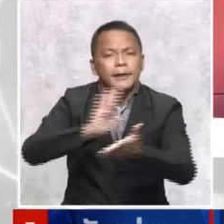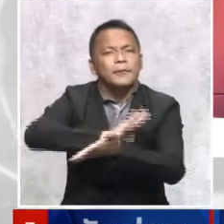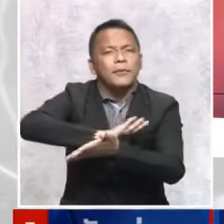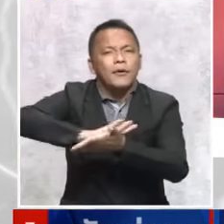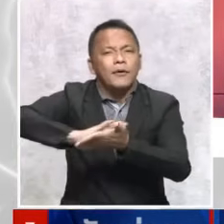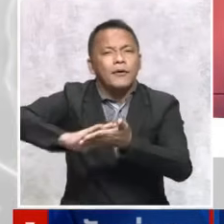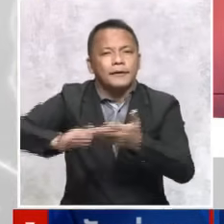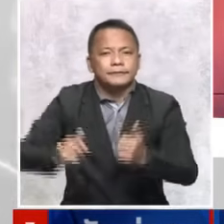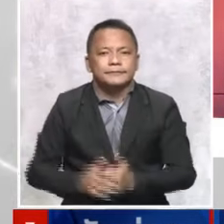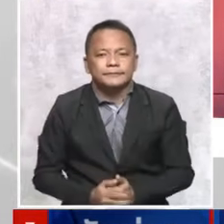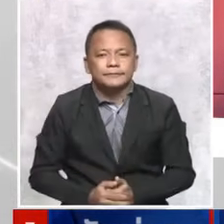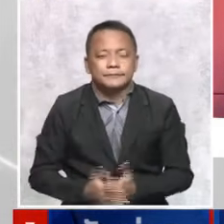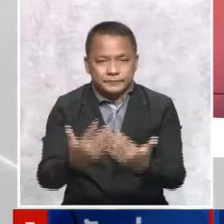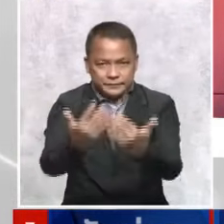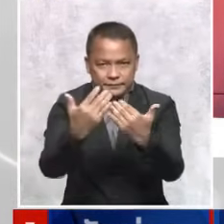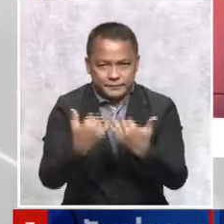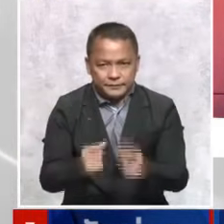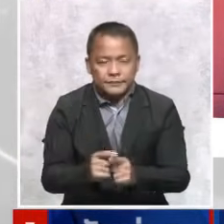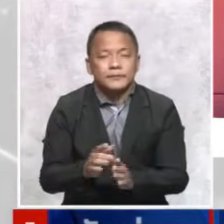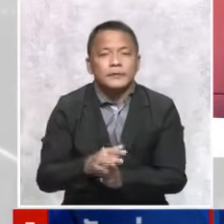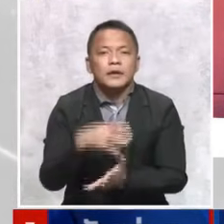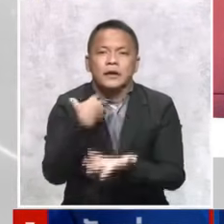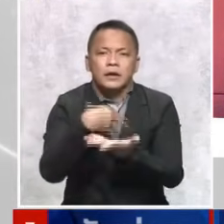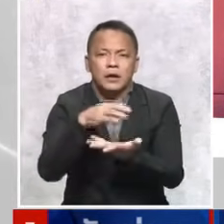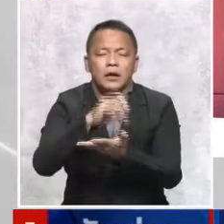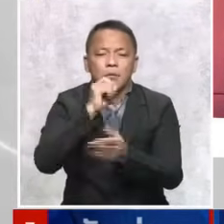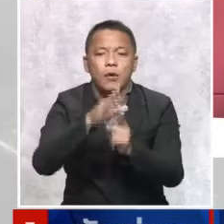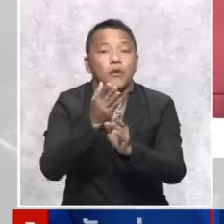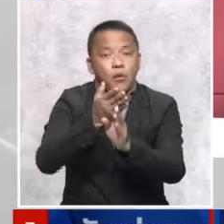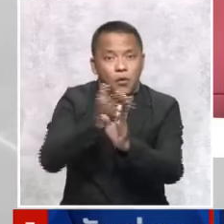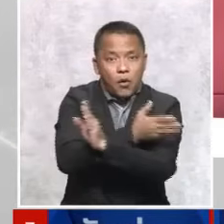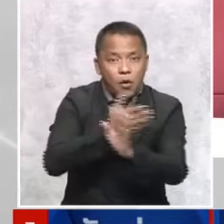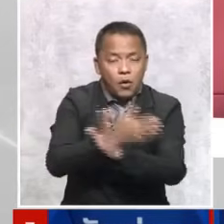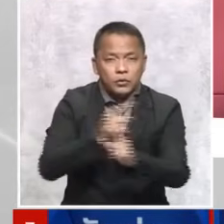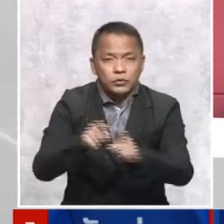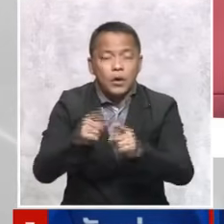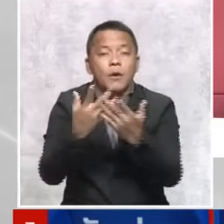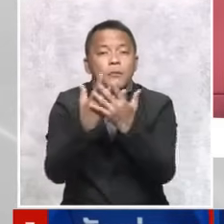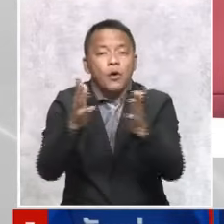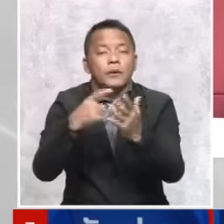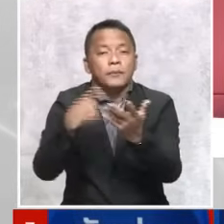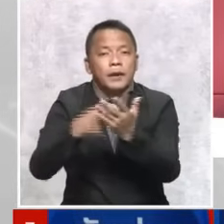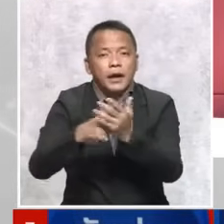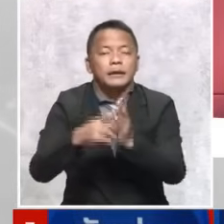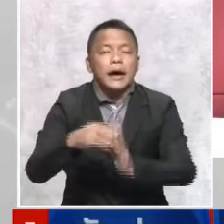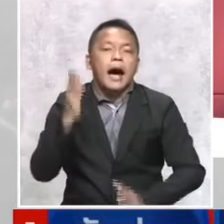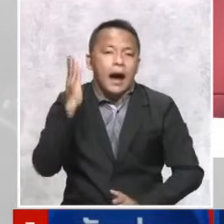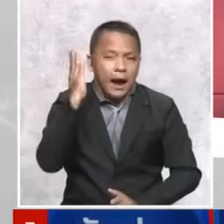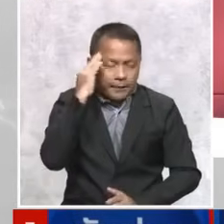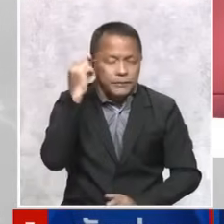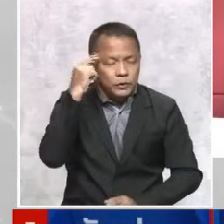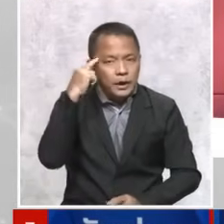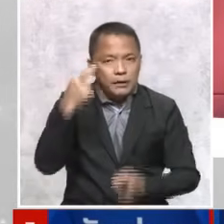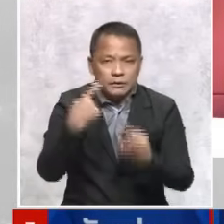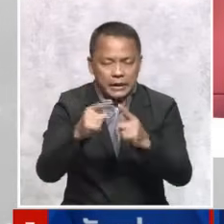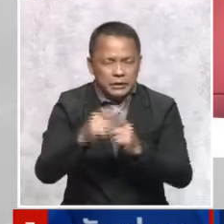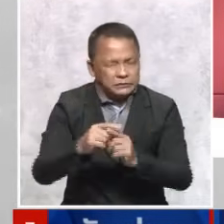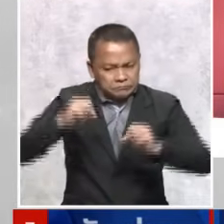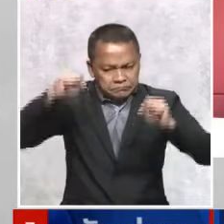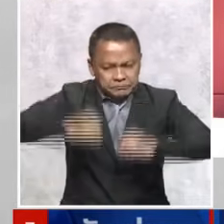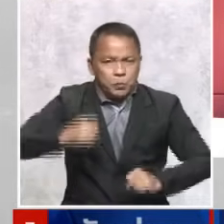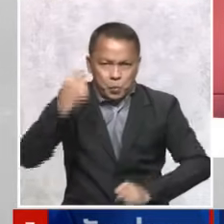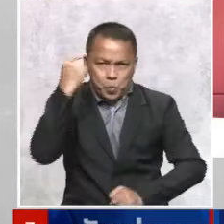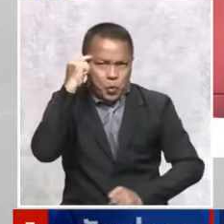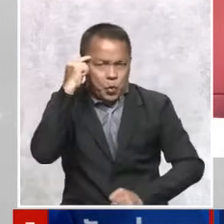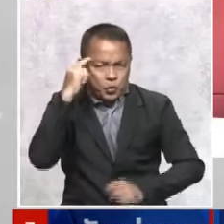ร้อยนอกจากนี้นะคะคุณปราณปรีก็บอกนะคะว่าก่อนหน้านี้เนี่ยเรื่องการปล่อยตัวประกันเนี่ยทราบอยู่แล้วแต่ไม่กล้ายืนยัน